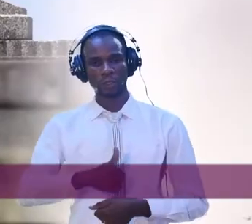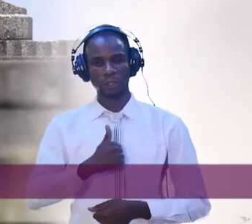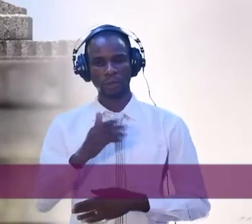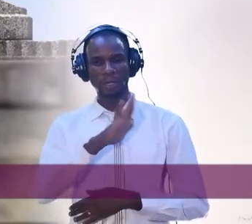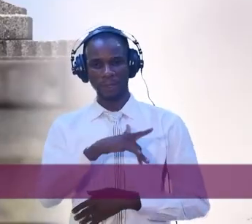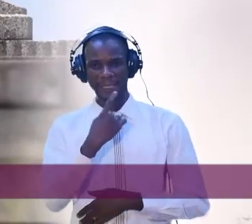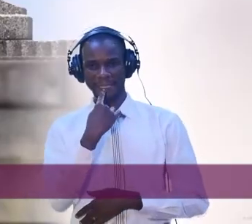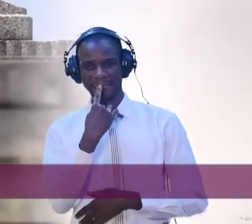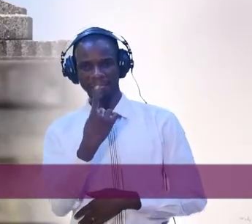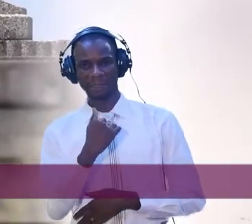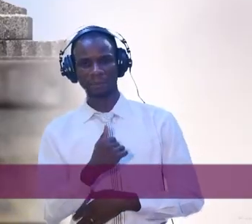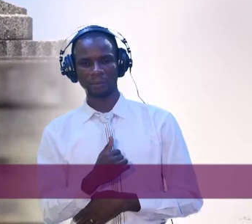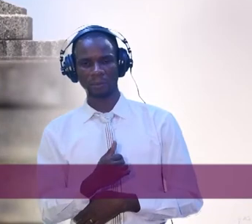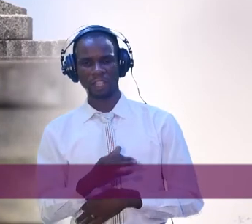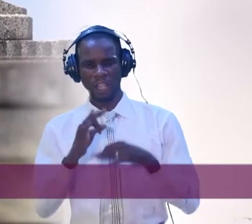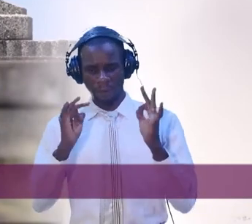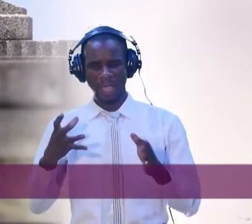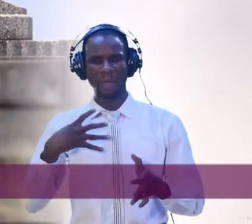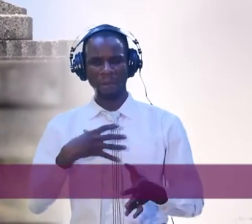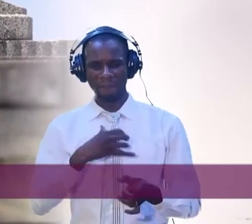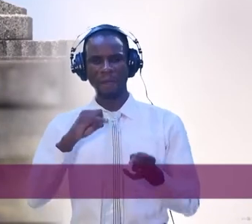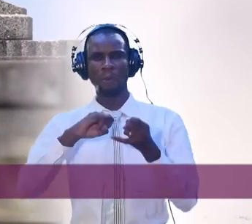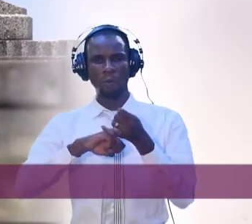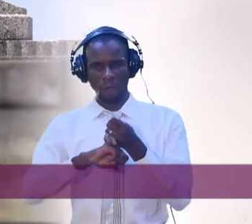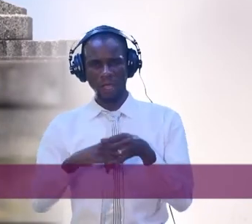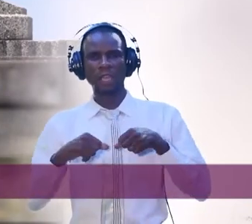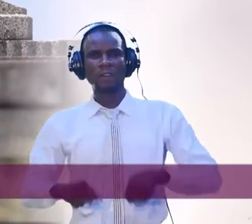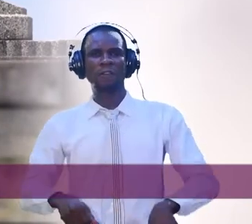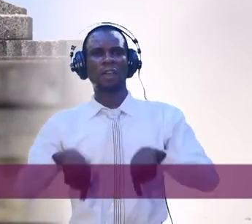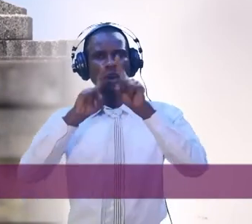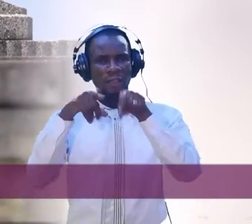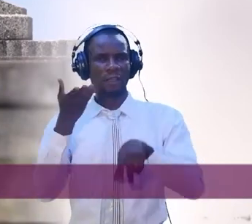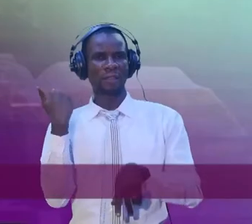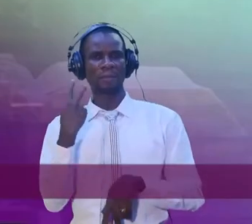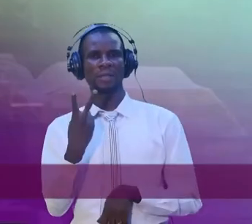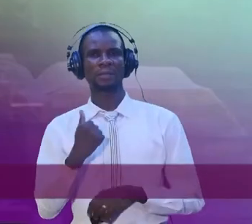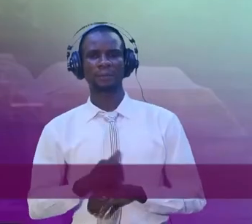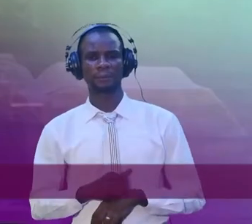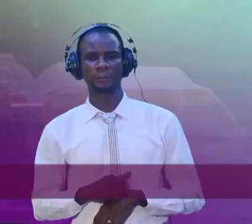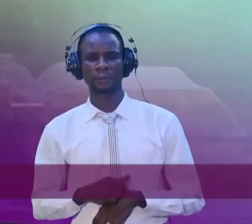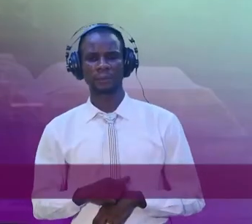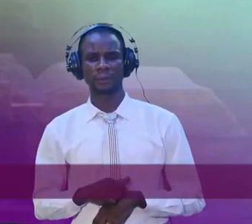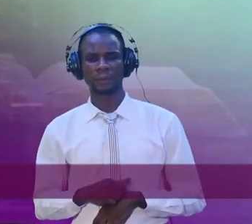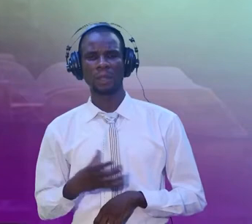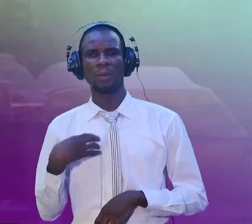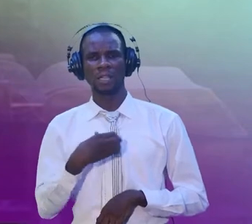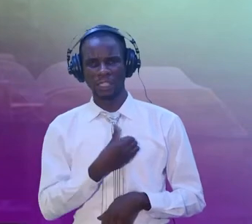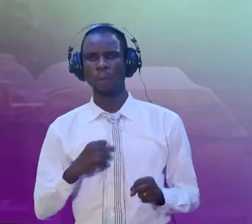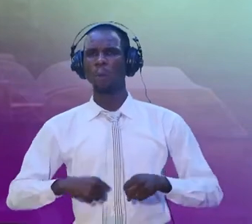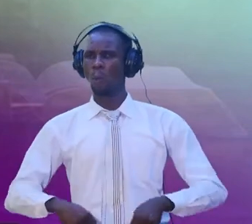Sasa mtu anaweza kuuliza swali hivi: lakini inawezekana mke wangu alifariki kumepita miaka fulani